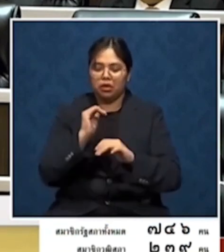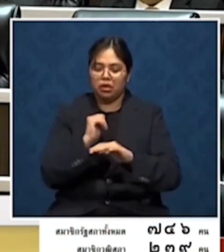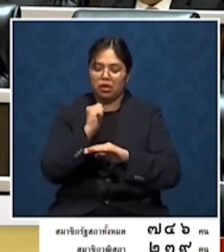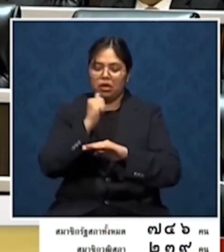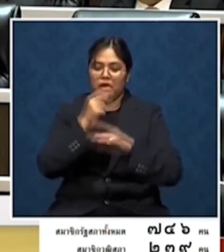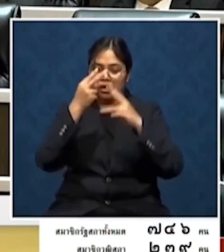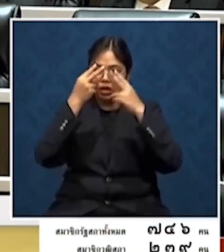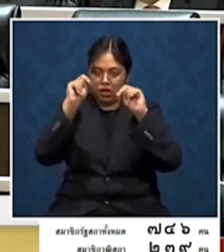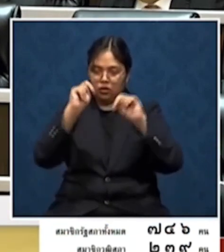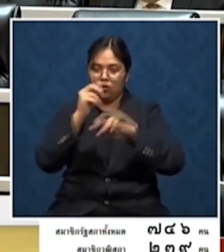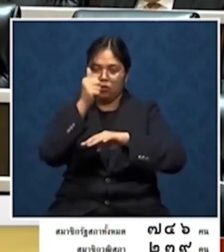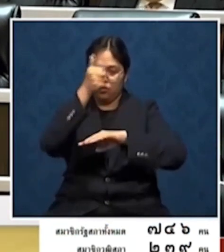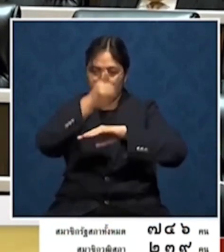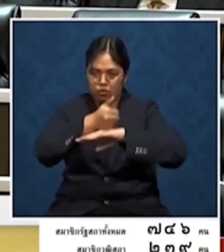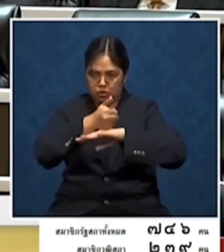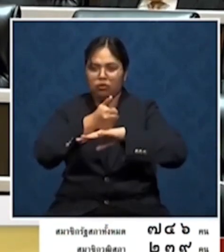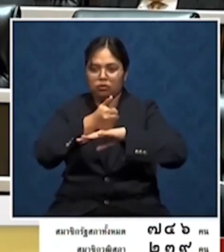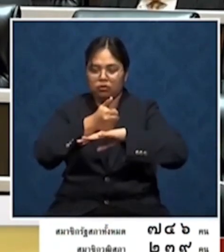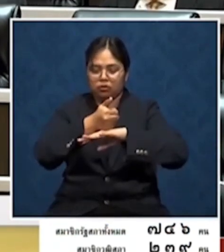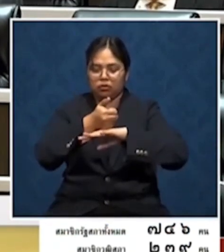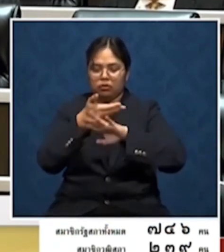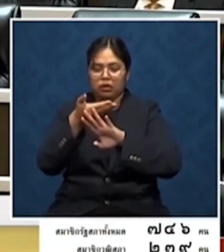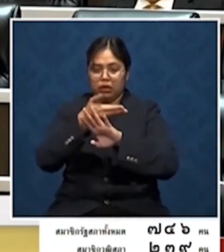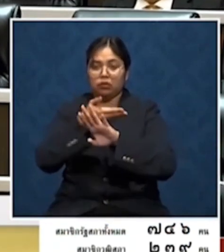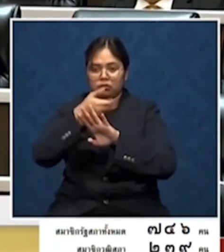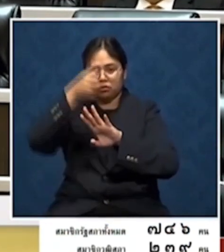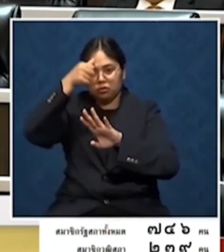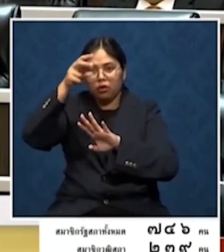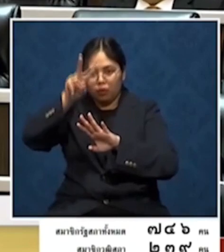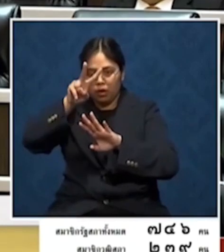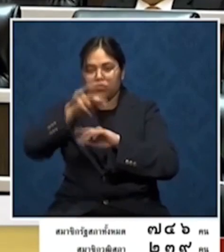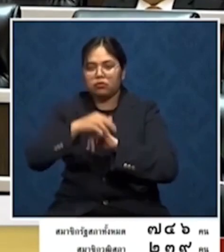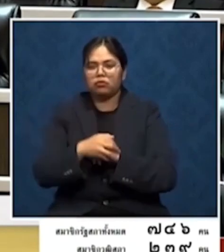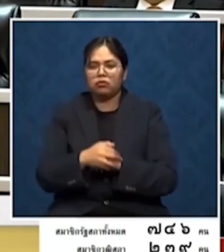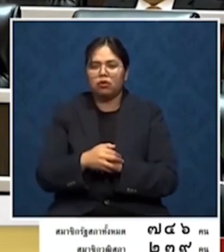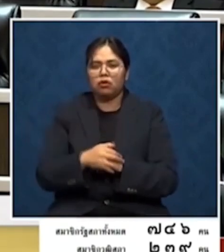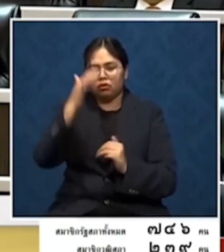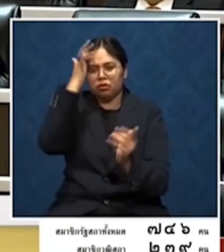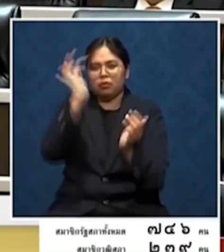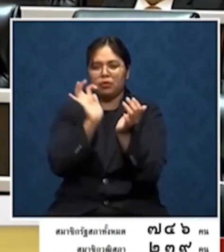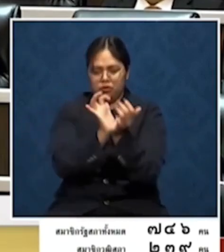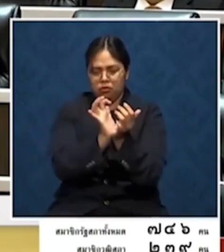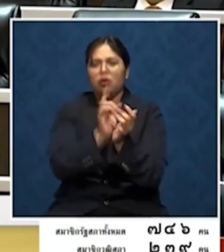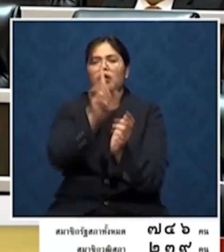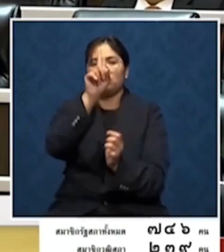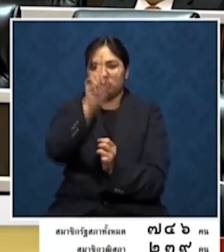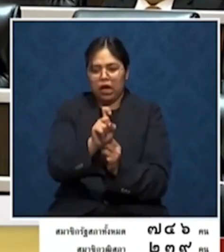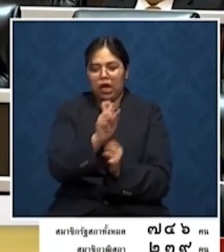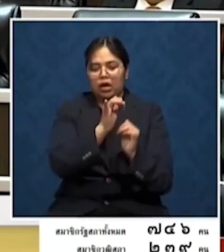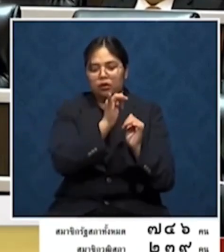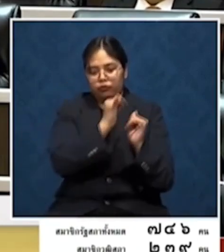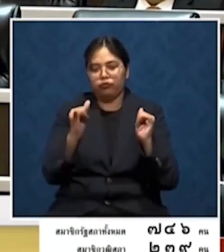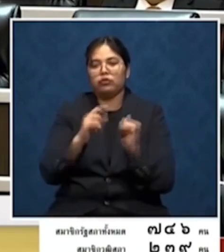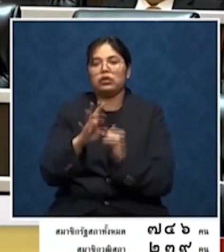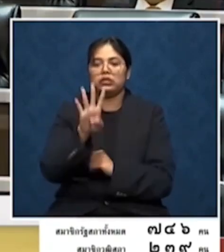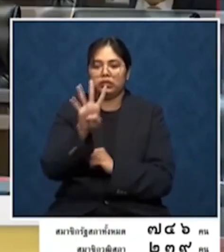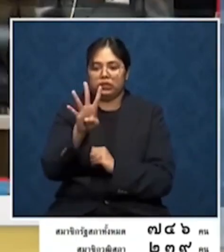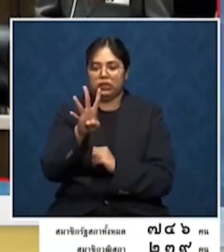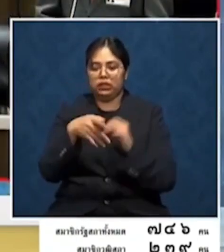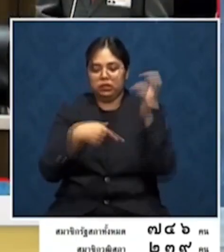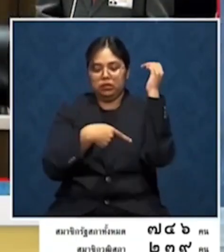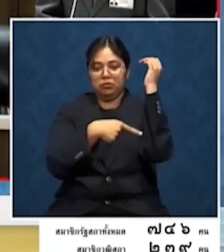พรีขจากนั้น 2 วันในทั่hornทั้น้ำดีบคก็ศีวิทยไป 4 คนทปัทธนิ